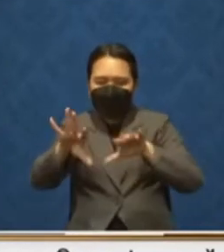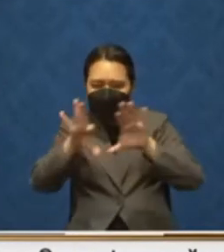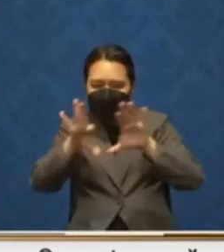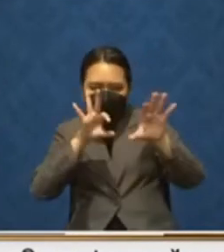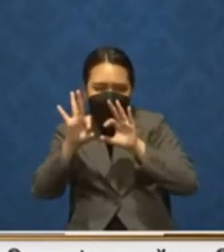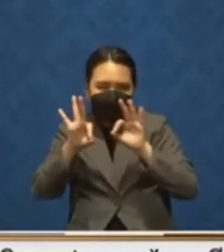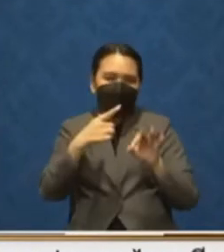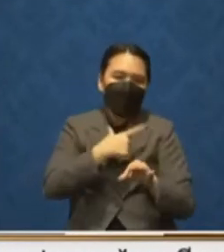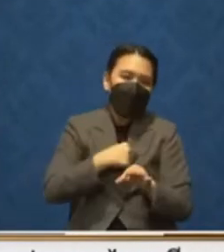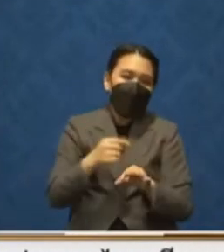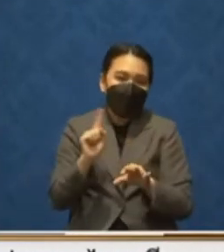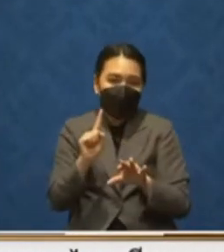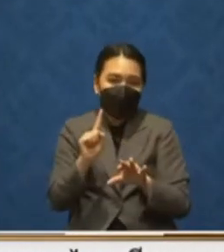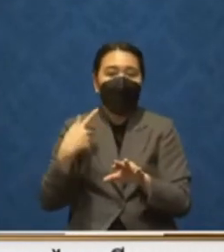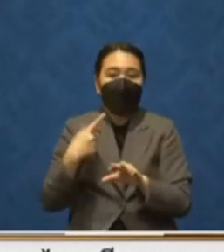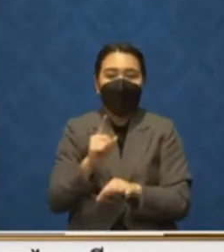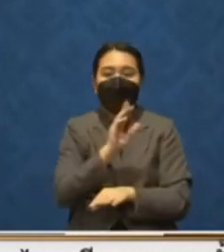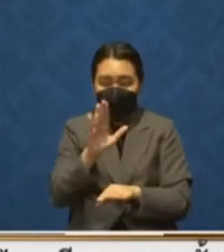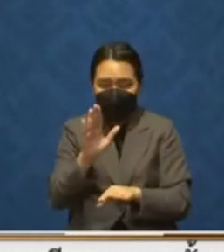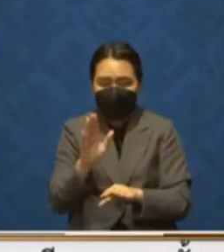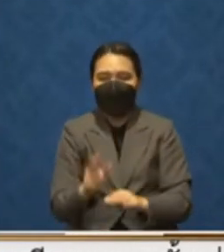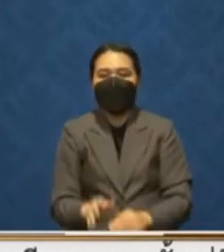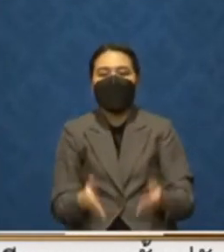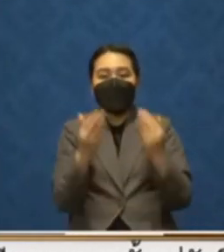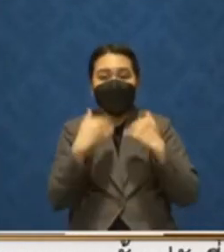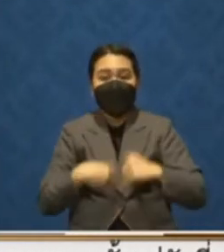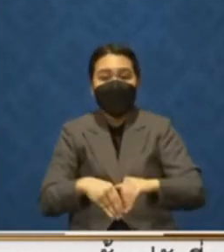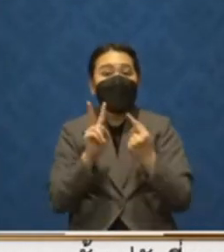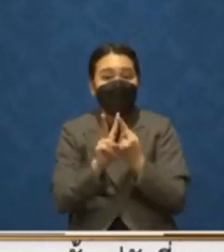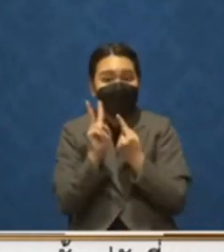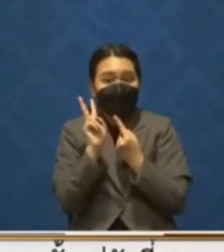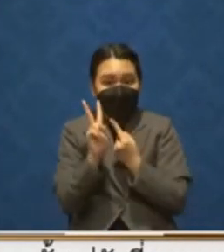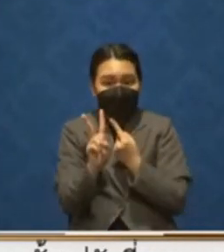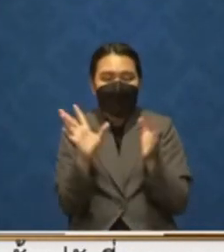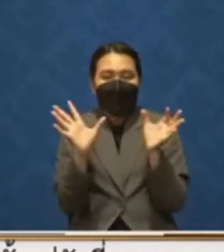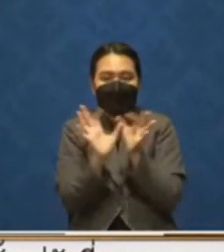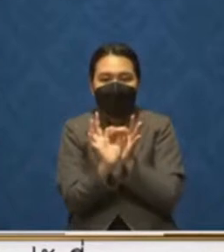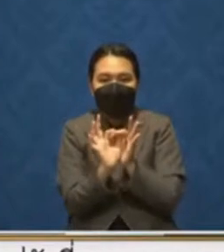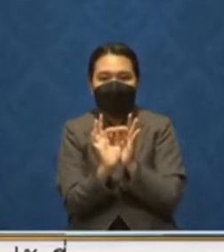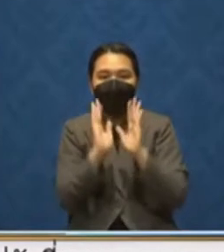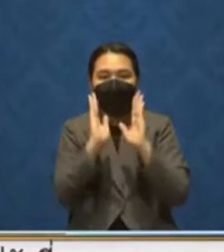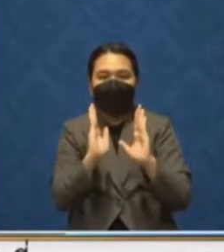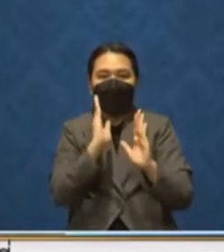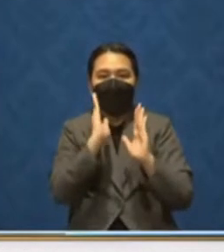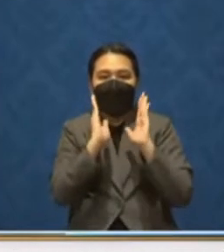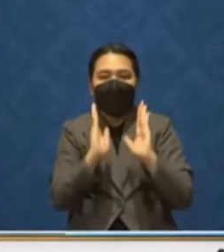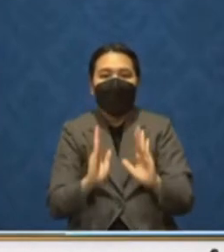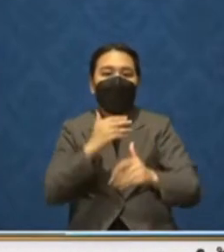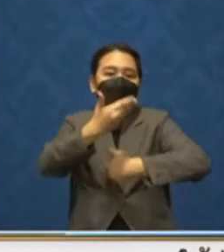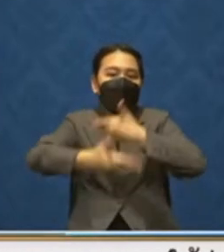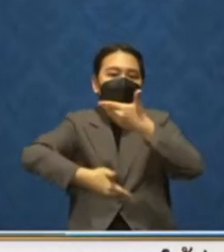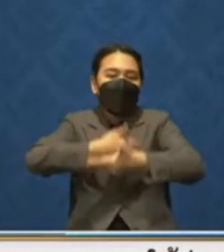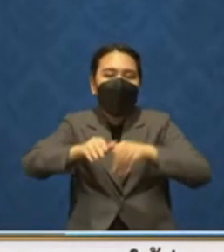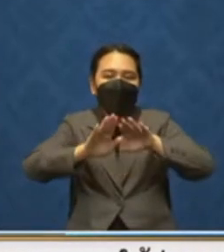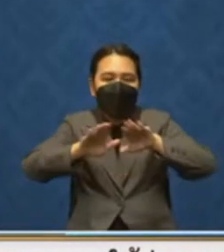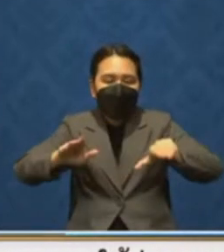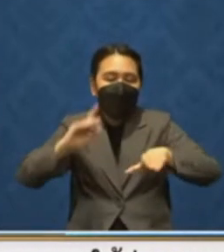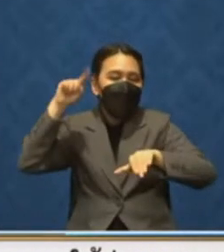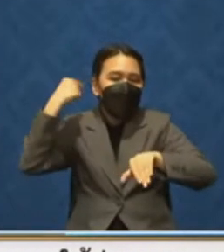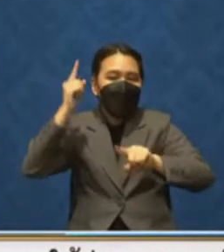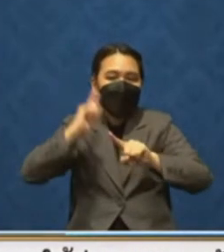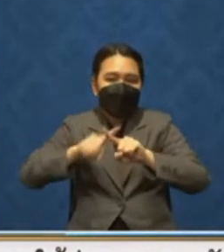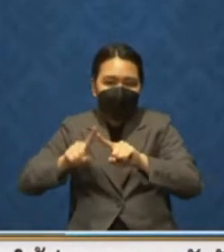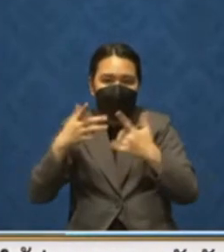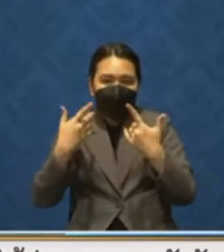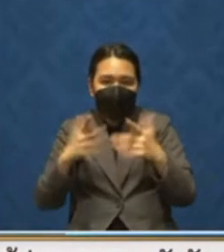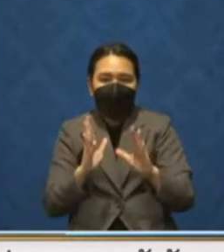เลขที่ 2นั้นฆ่ามนุษย์อันนี้ก็มีหลายคนก็พูดถึงคนคนที่ออกมาพูดเรื่องแรกที่กูเอาไปพูดก็ไปพูดที่ต่าง